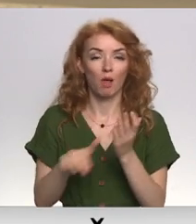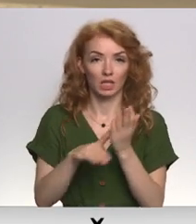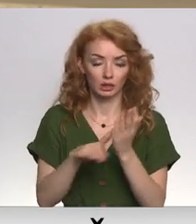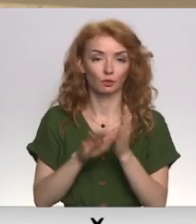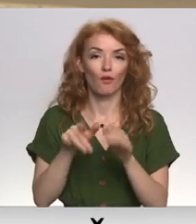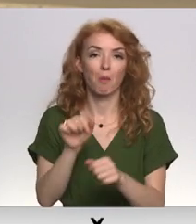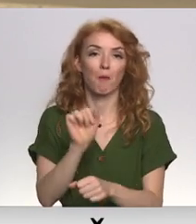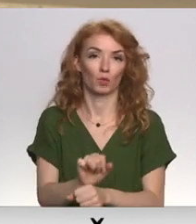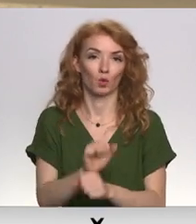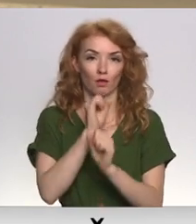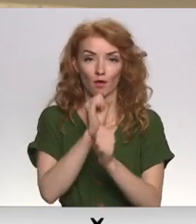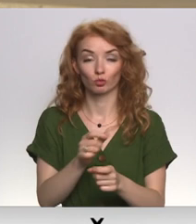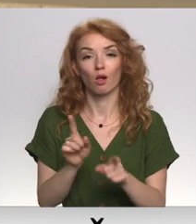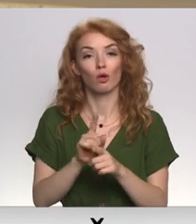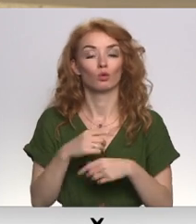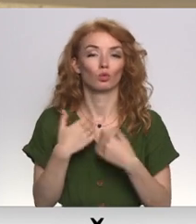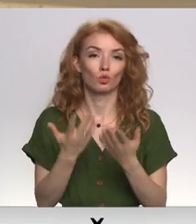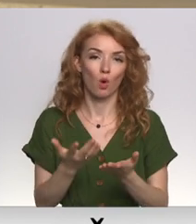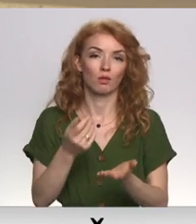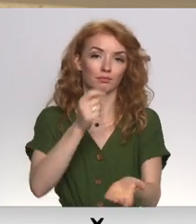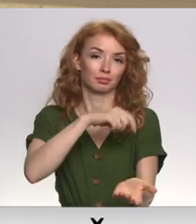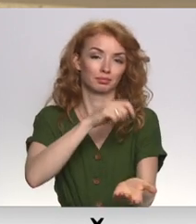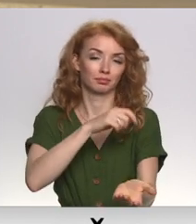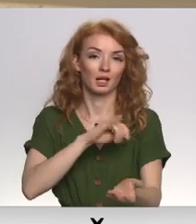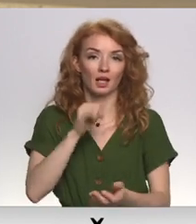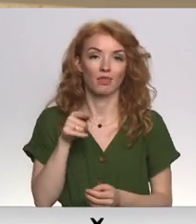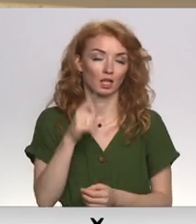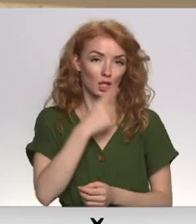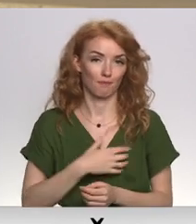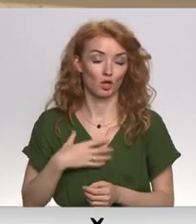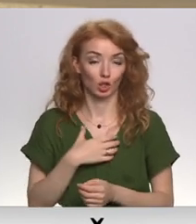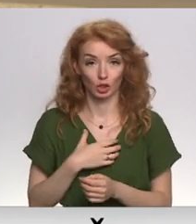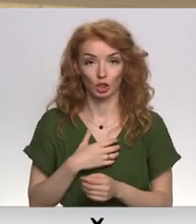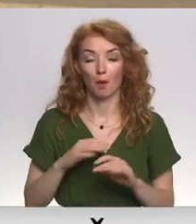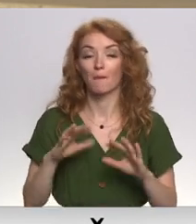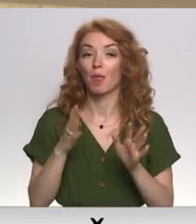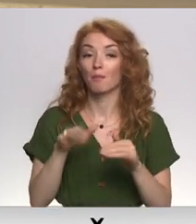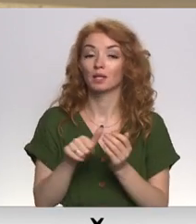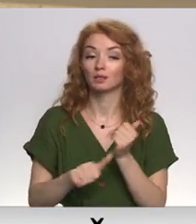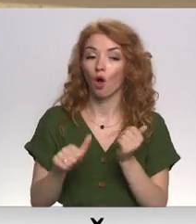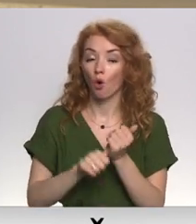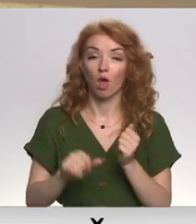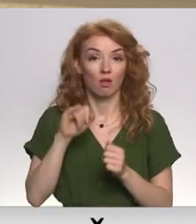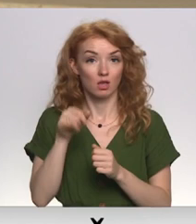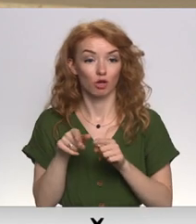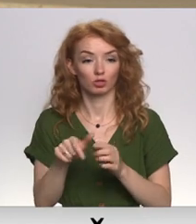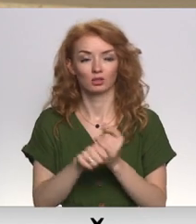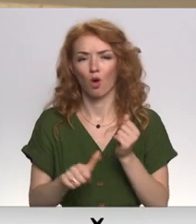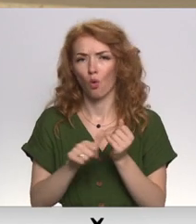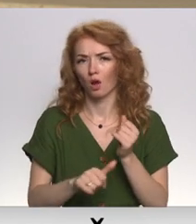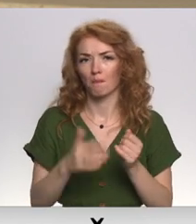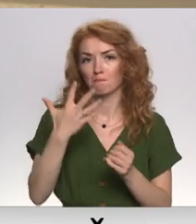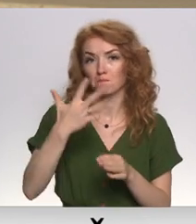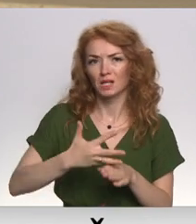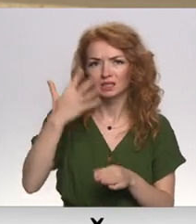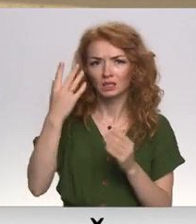tā kā apturēt, ja, un arī nodrošināt intervenošu šķidrumu, ja tas ir nepieciešams, ja. Runājot par caureju, tad ja šī caureja ir vairāk kā 5